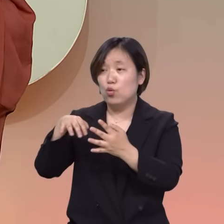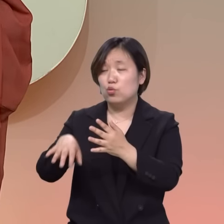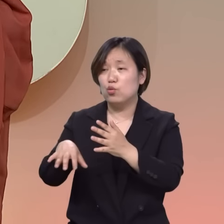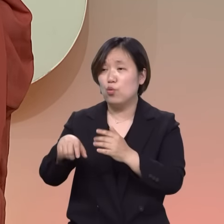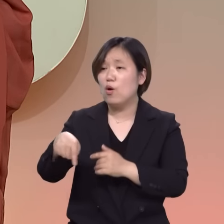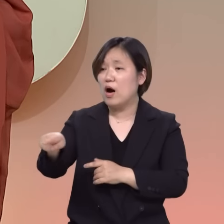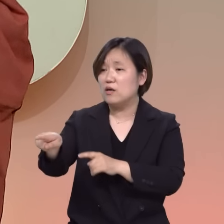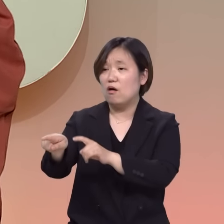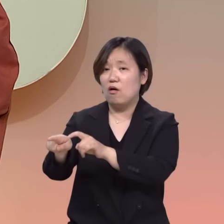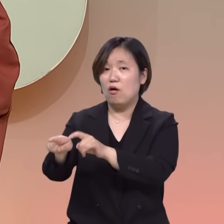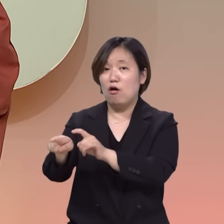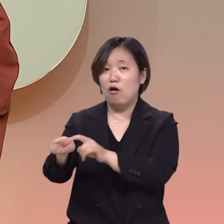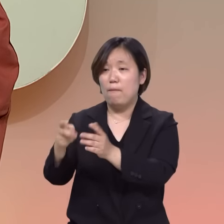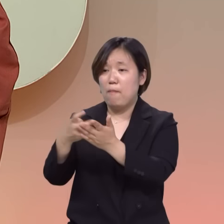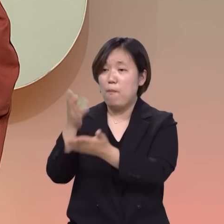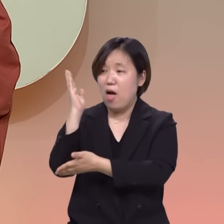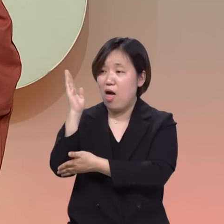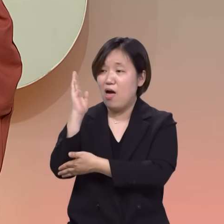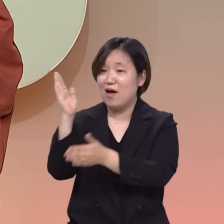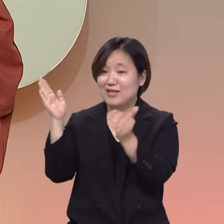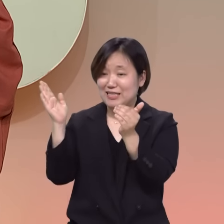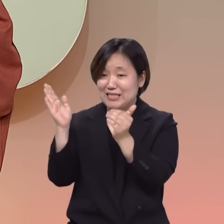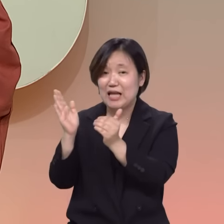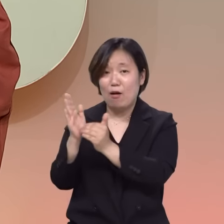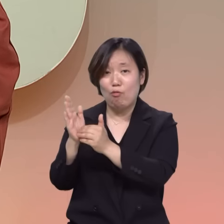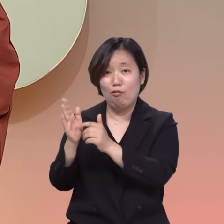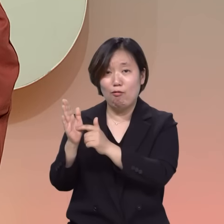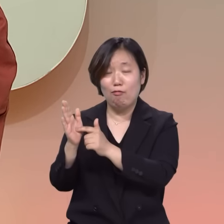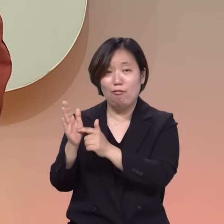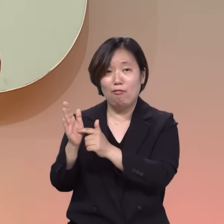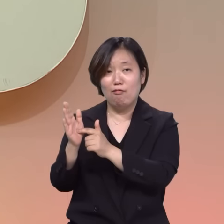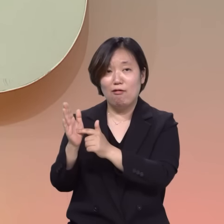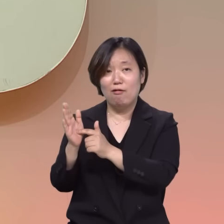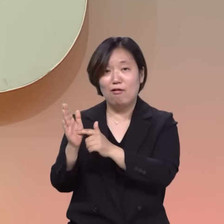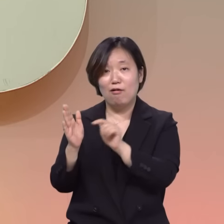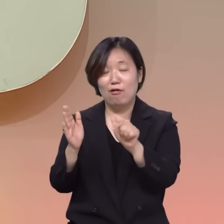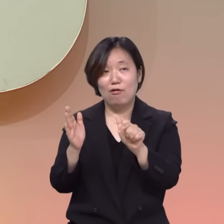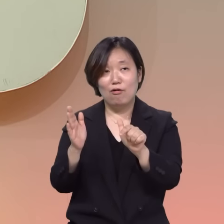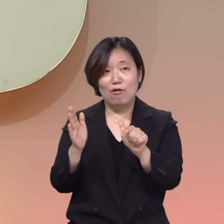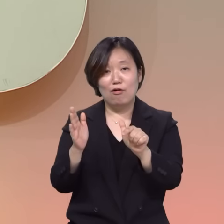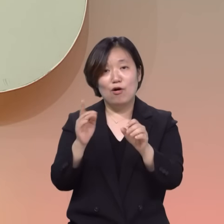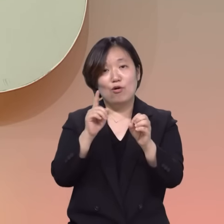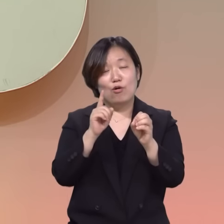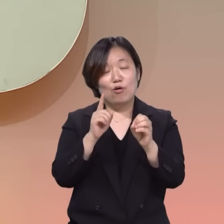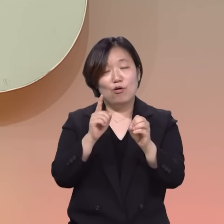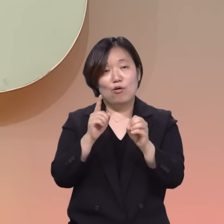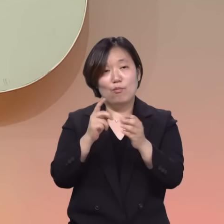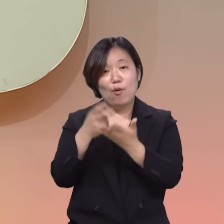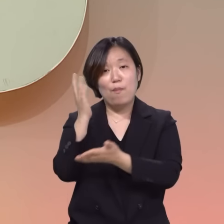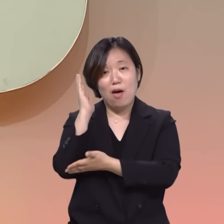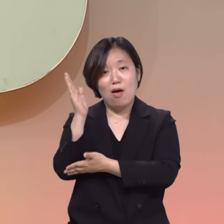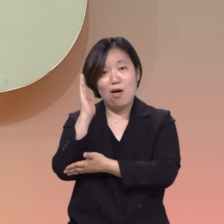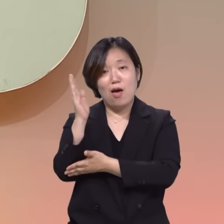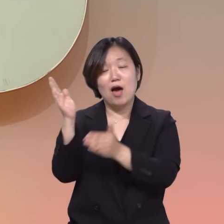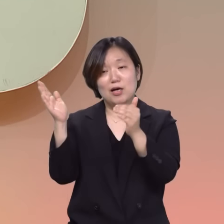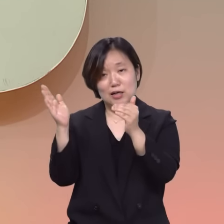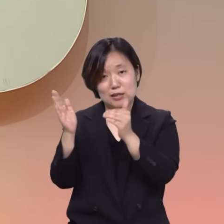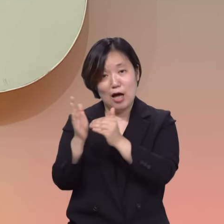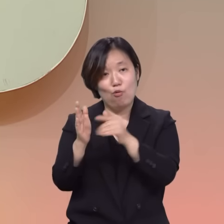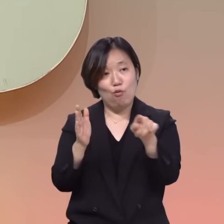이제 법회를 마치고 재소자들을 위한 법회를 마치고 그날 이렇게 이제 법회를 마치고